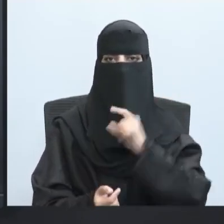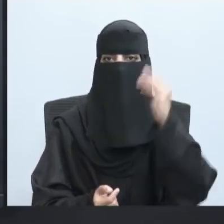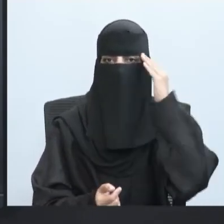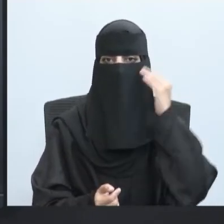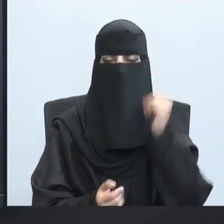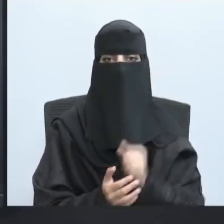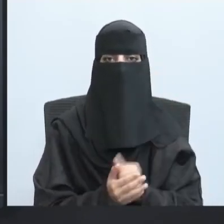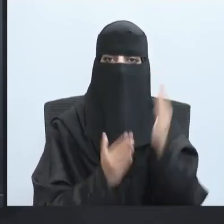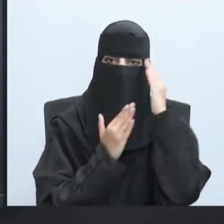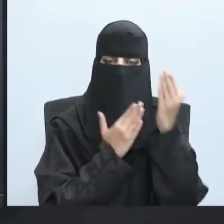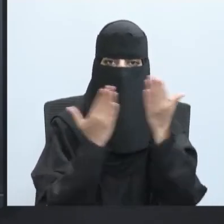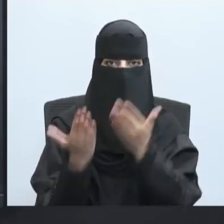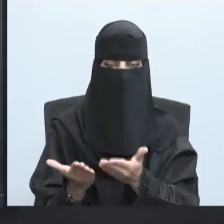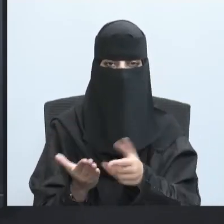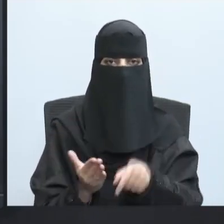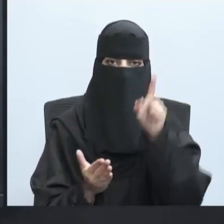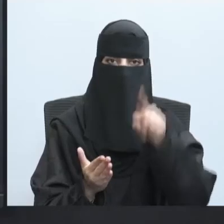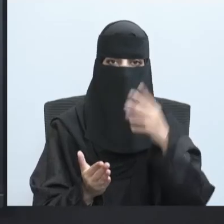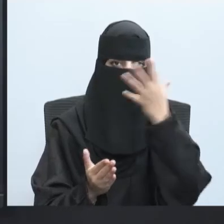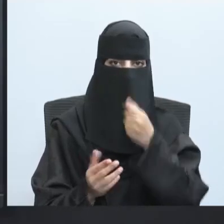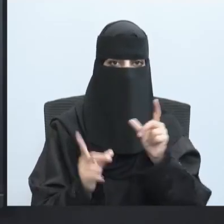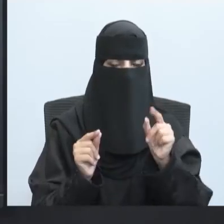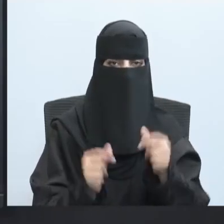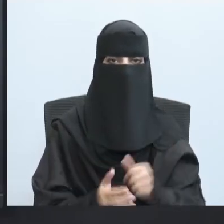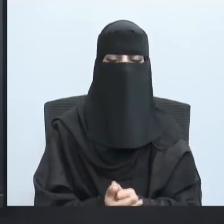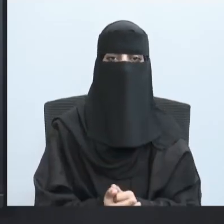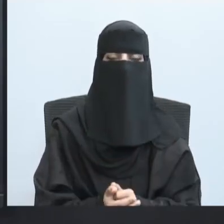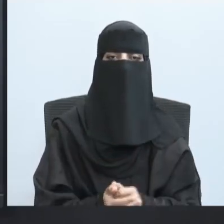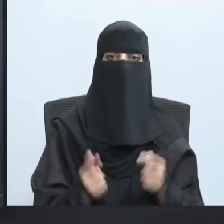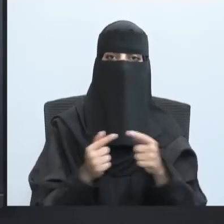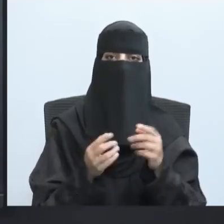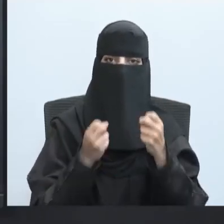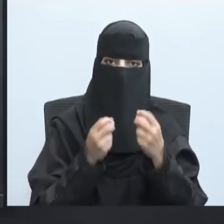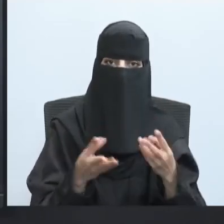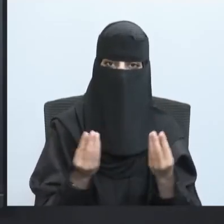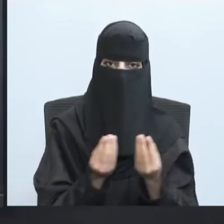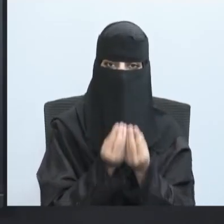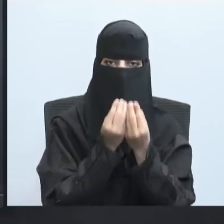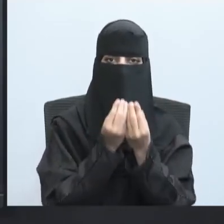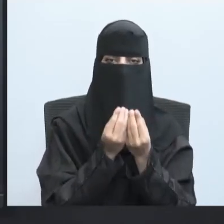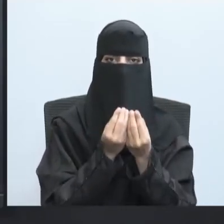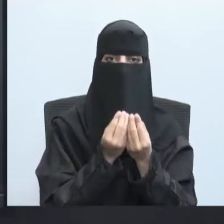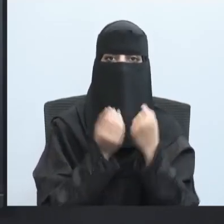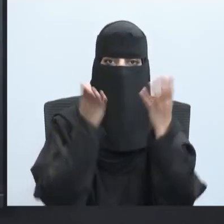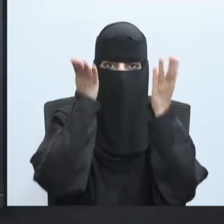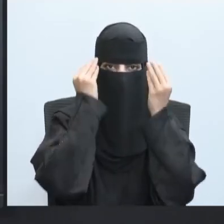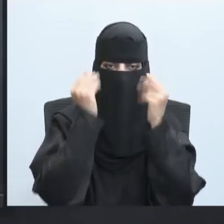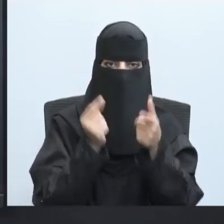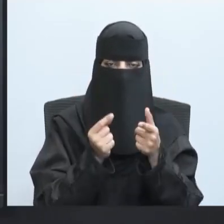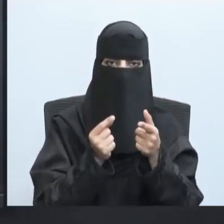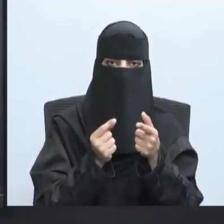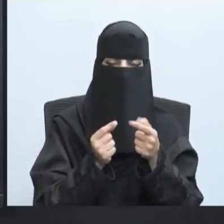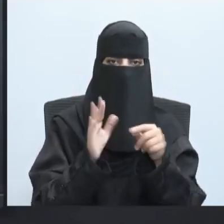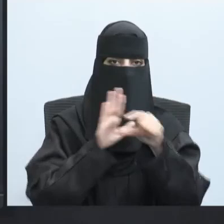وطالباتنا حياكم الله في هذا اليوم الجميل والرائع والذي ننطلق واياكم لنتعرف على